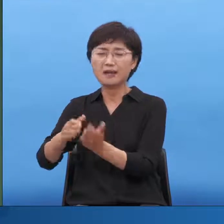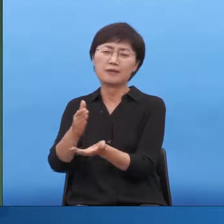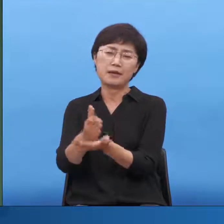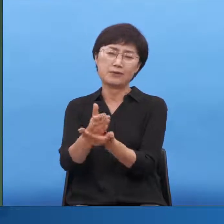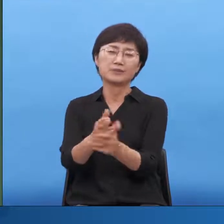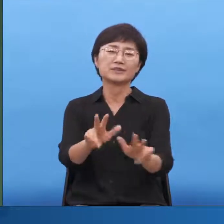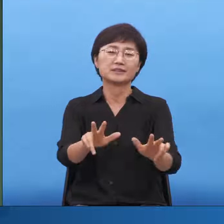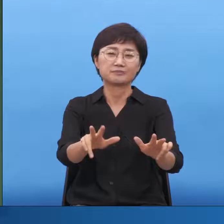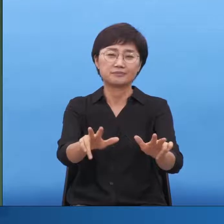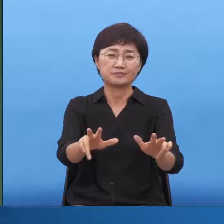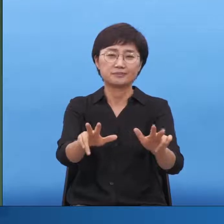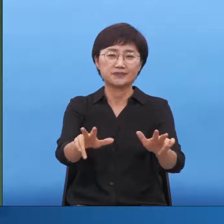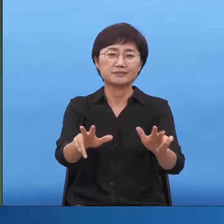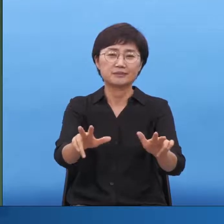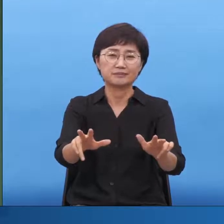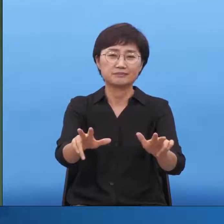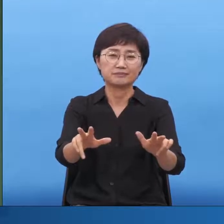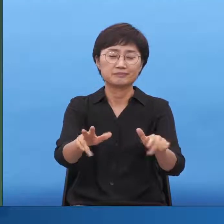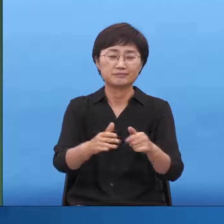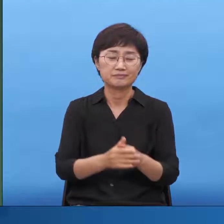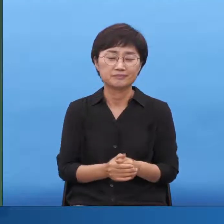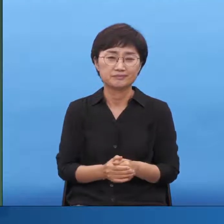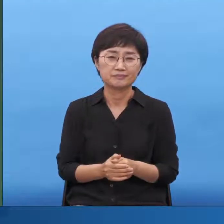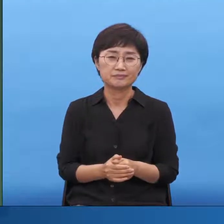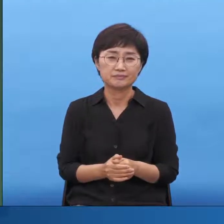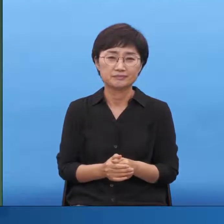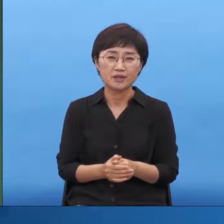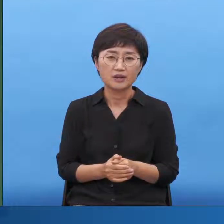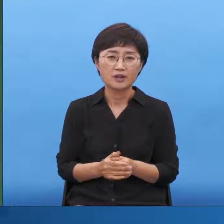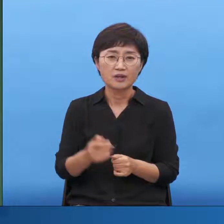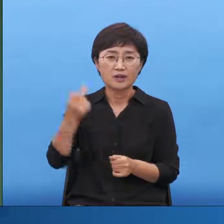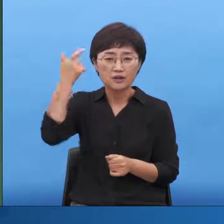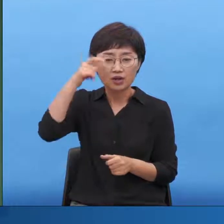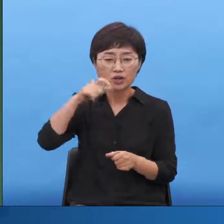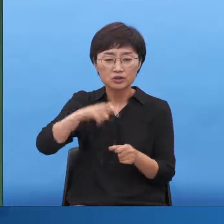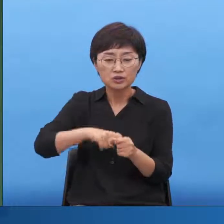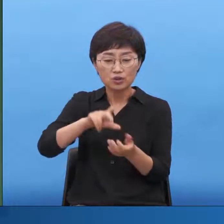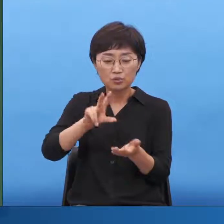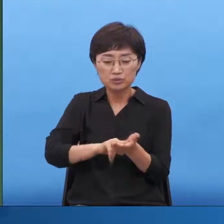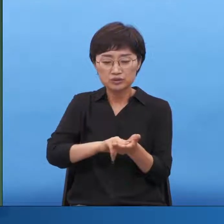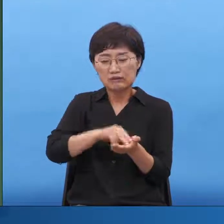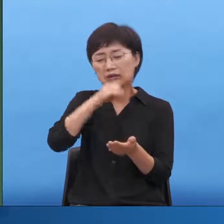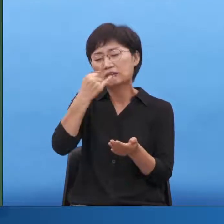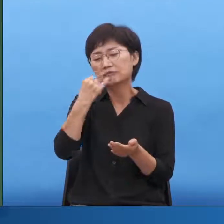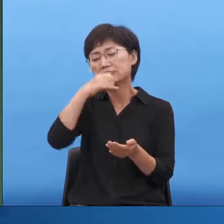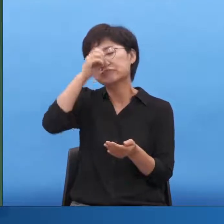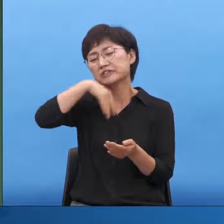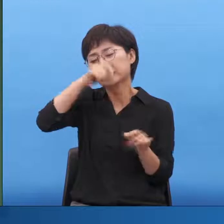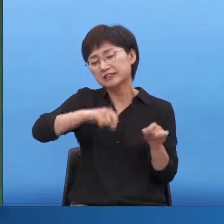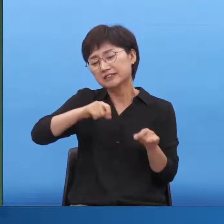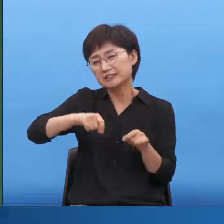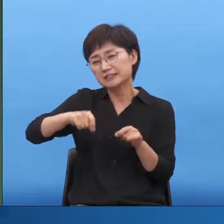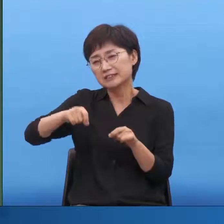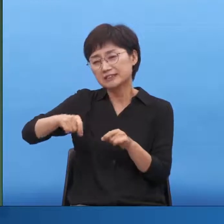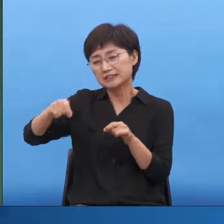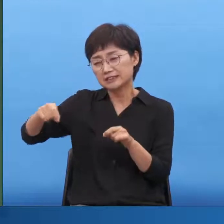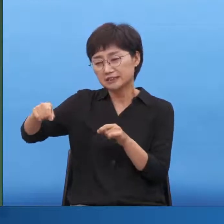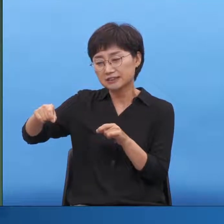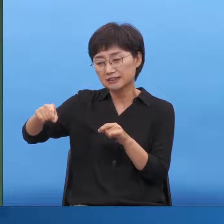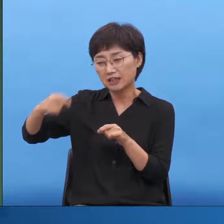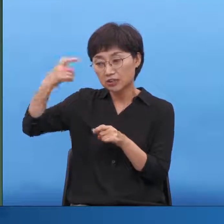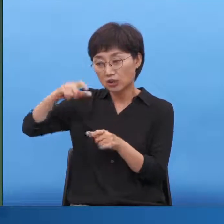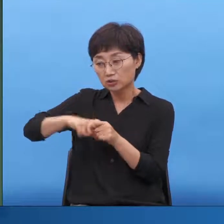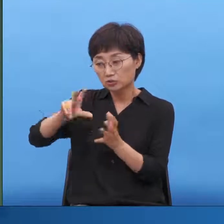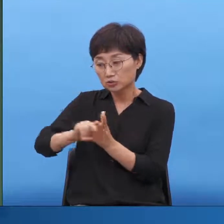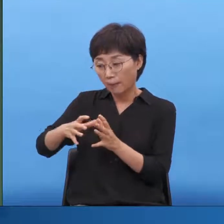如果你们后日才领会的话，是很委屈的，所以现在要明白. 영적 문제도 어느 정도 여러분이 기도할 수 있을 때 해야지. 너무 많이 와가지고 내가 막 나를 못 찾겠다 할 정도 되면